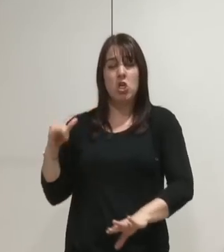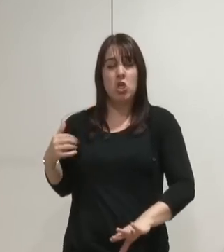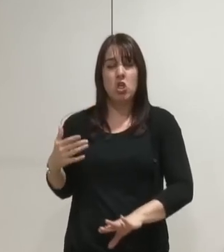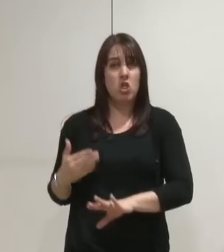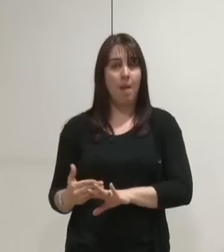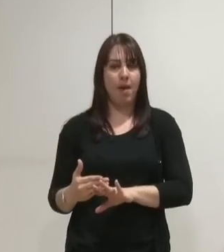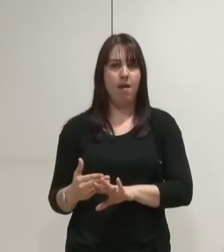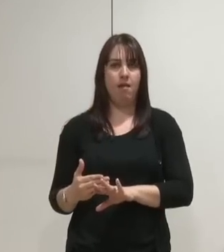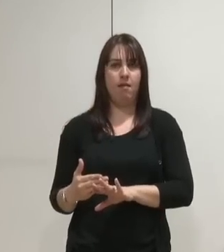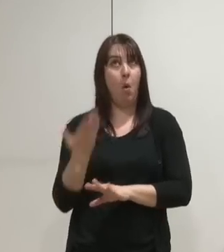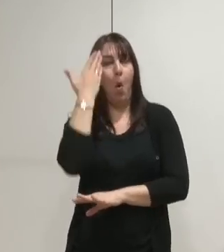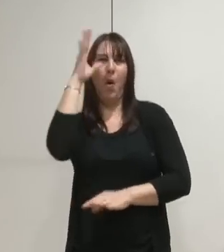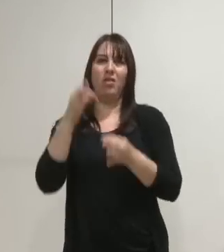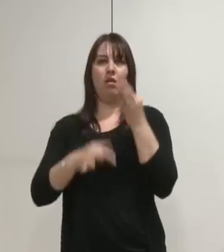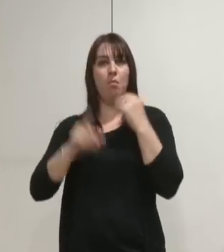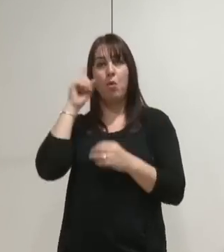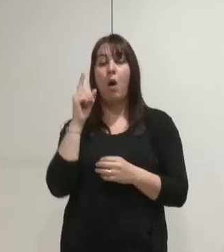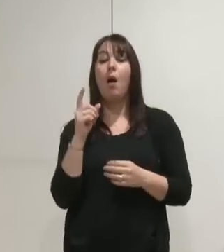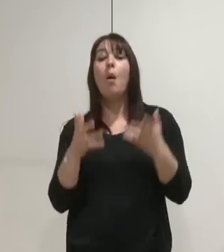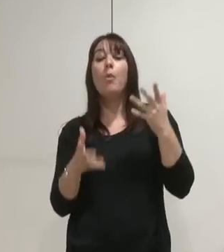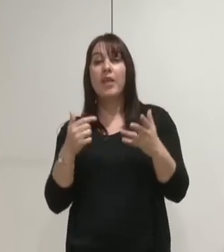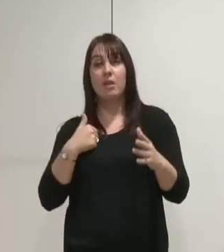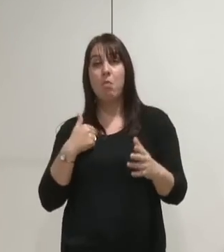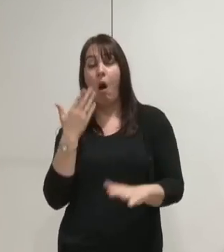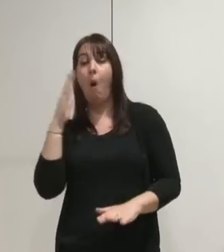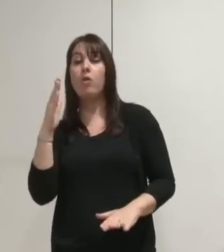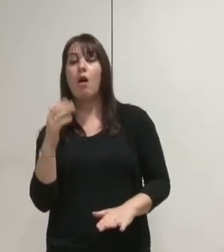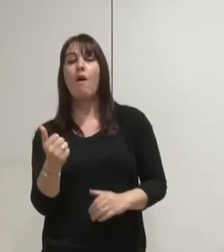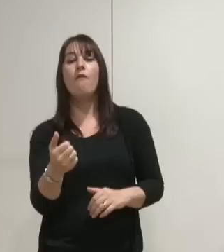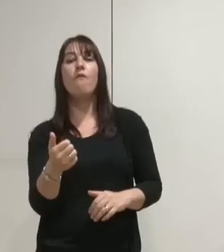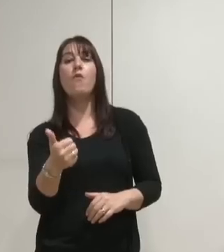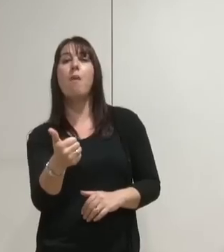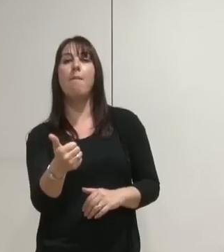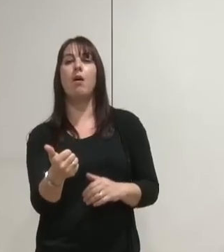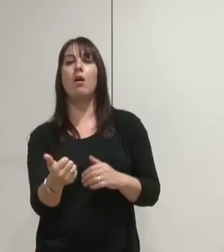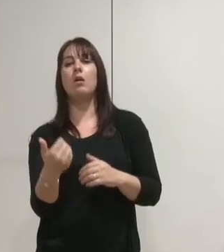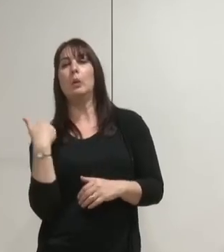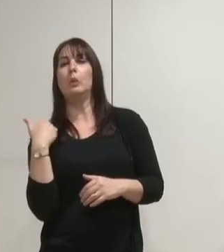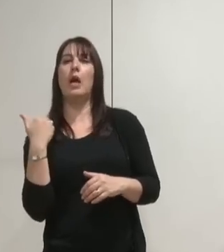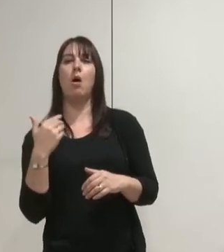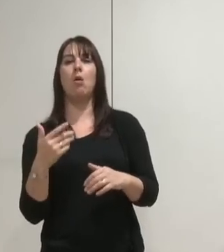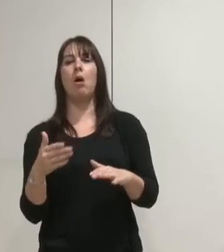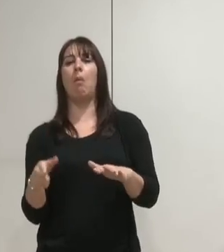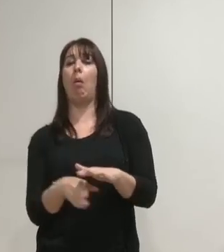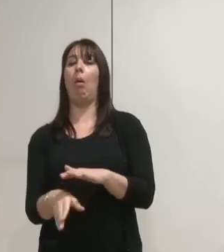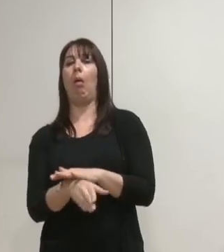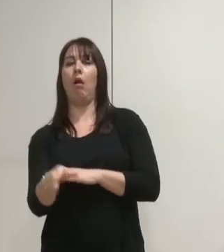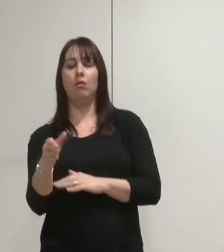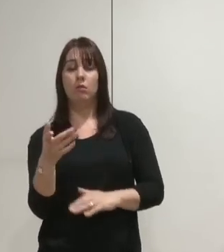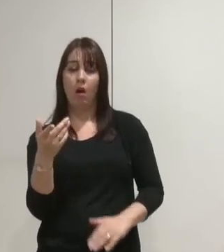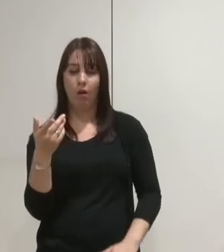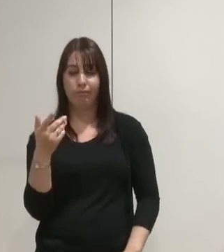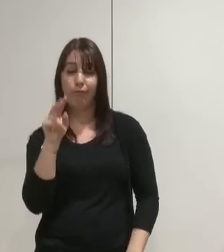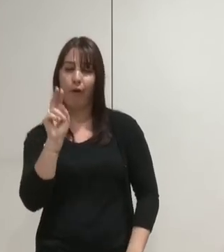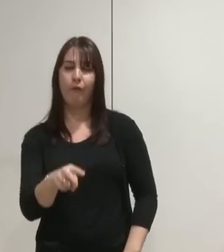cela parce que sinon et là vous auriez eu raison de l'insinuer comme vous l'avez fait de façon fort peu élégante